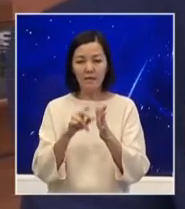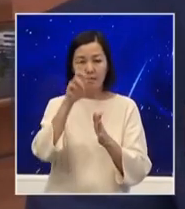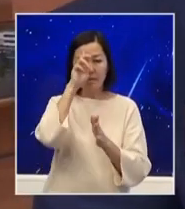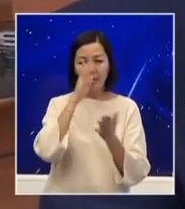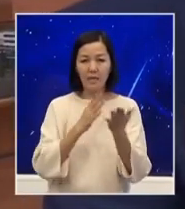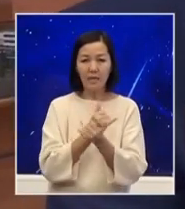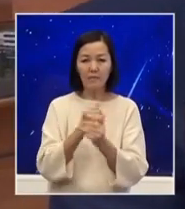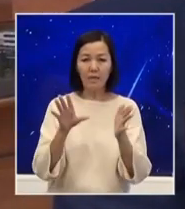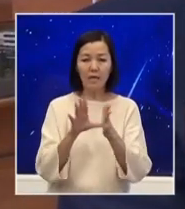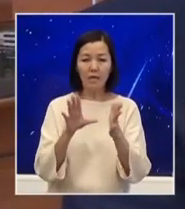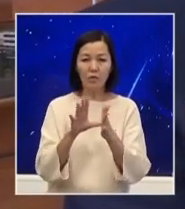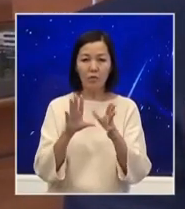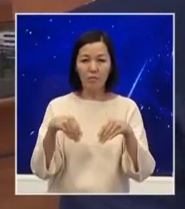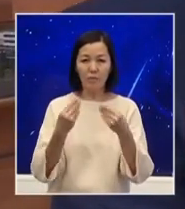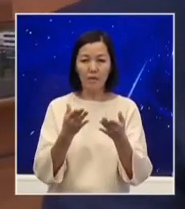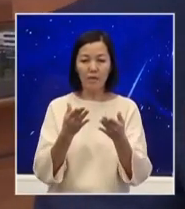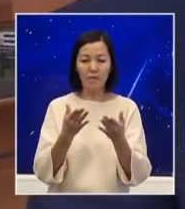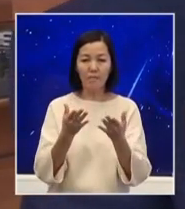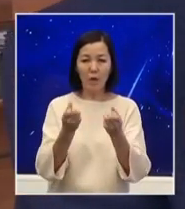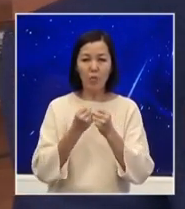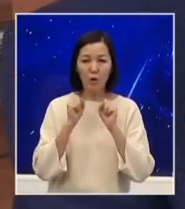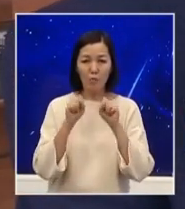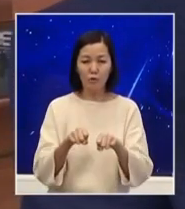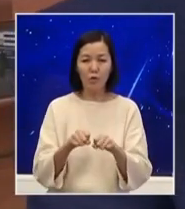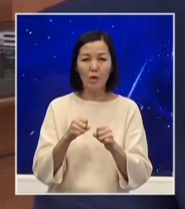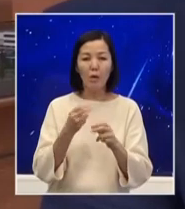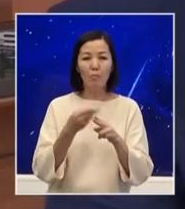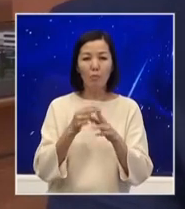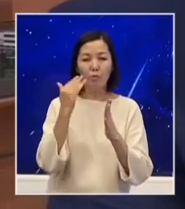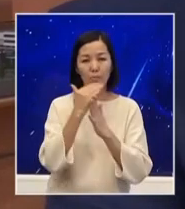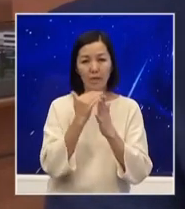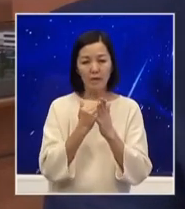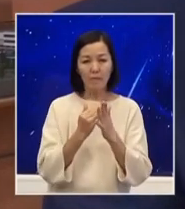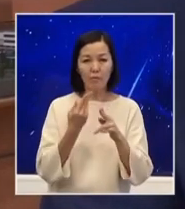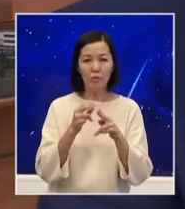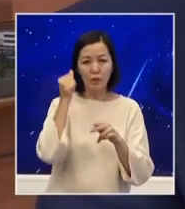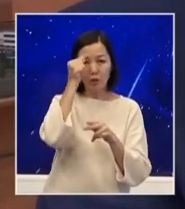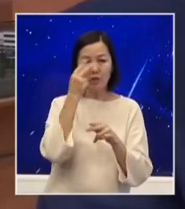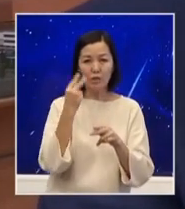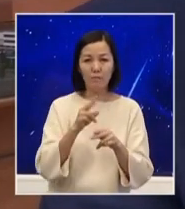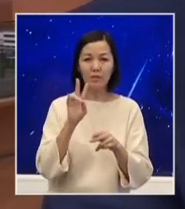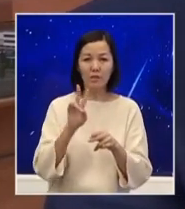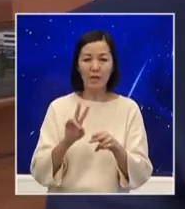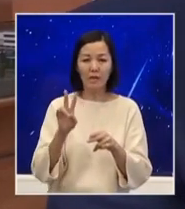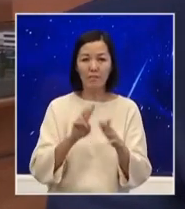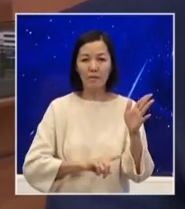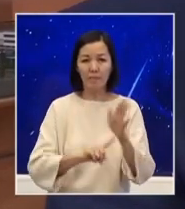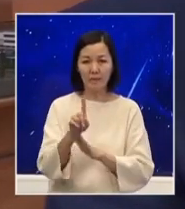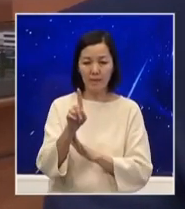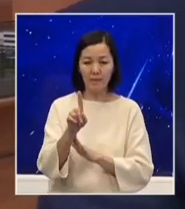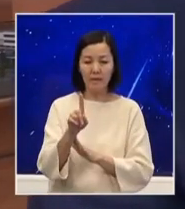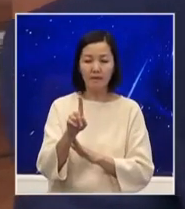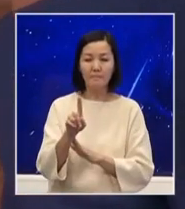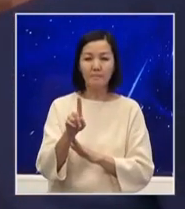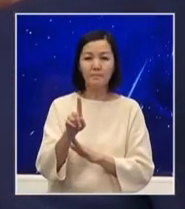мемлекеттік қызмет электрондық форматта көрсетіледі. Бұл программамыз ағымдағы жылдың 20 ноябрьде іске қосылады.